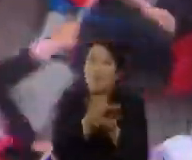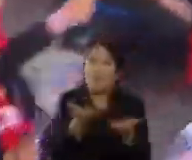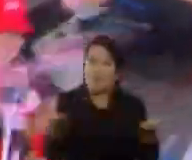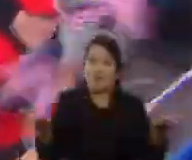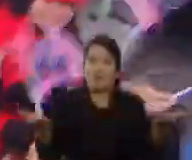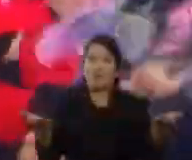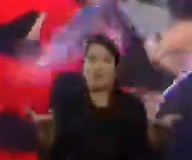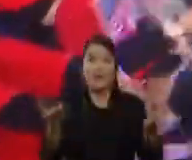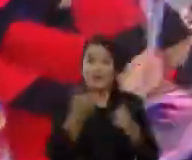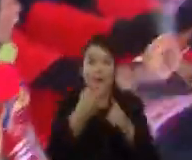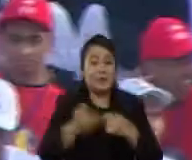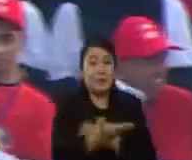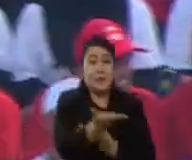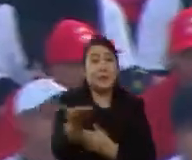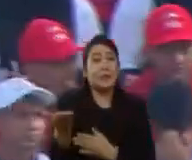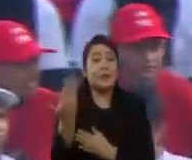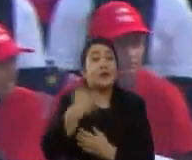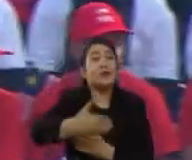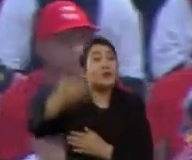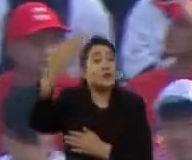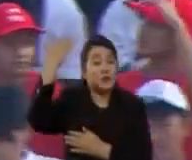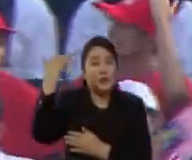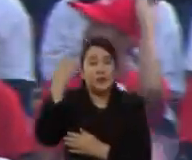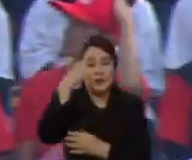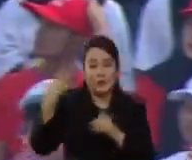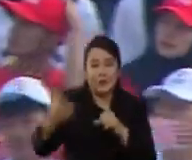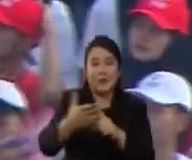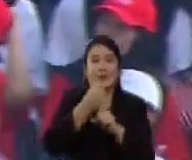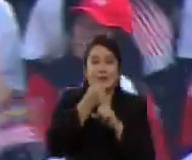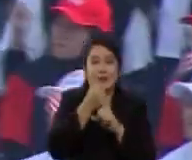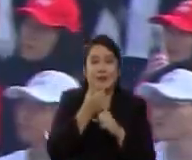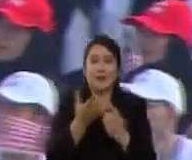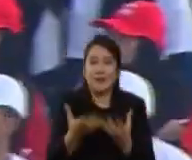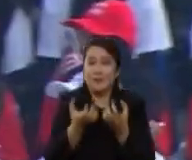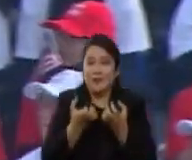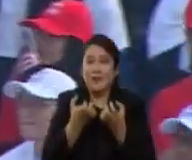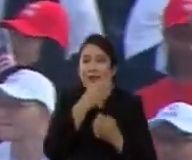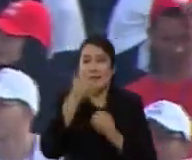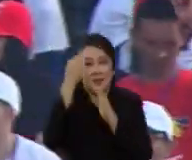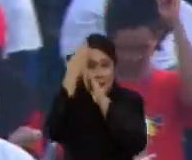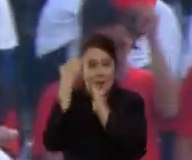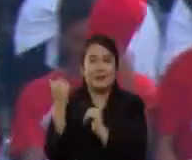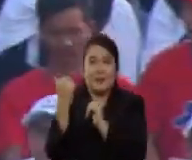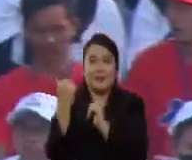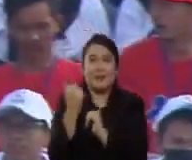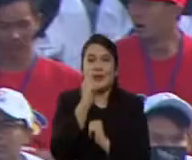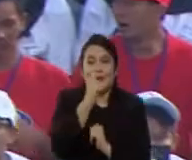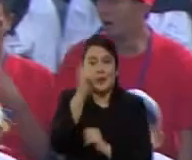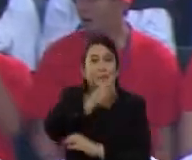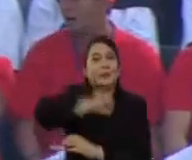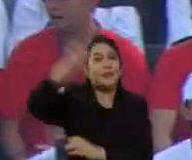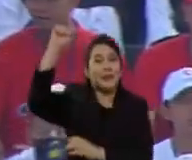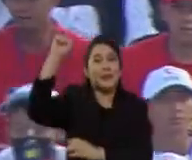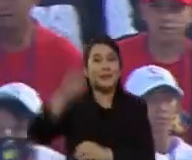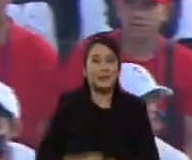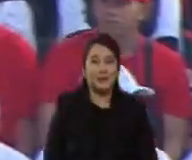bangsa dari mereka yang terdahulu demi mencapai hasrat dan impian sebuah